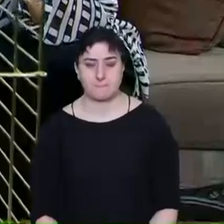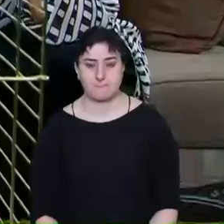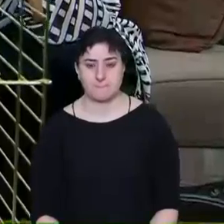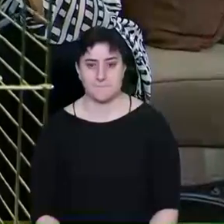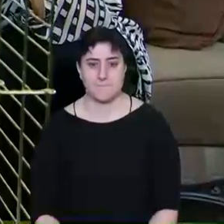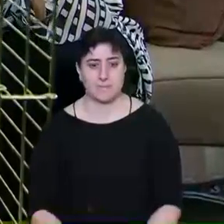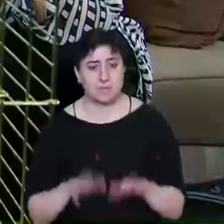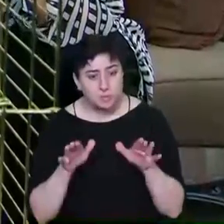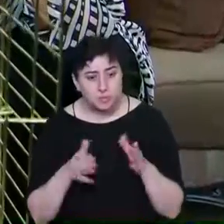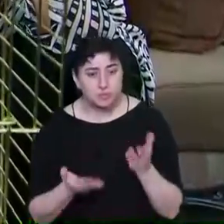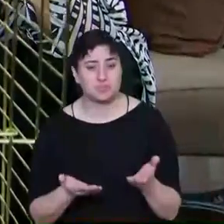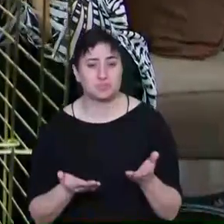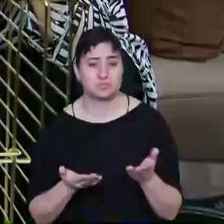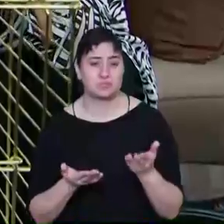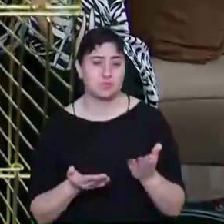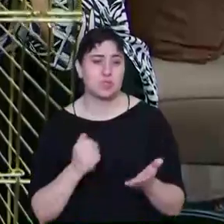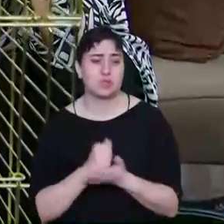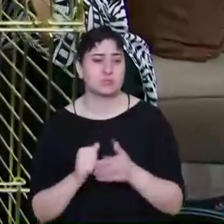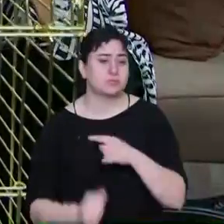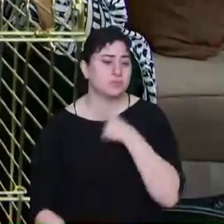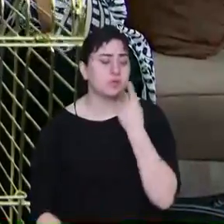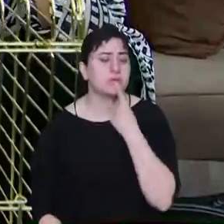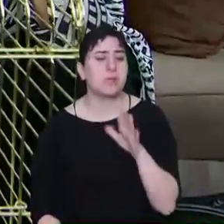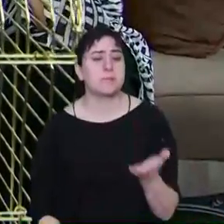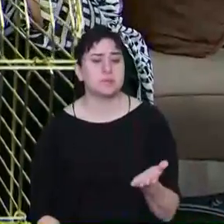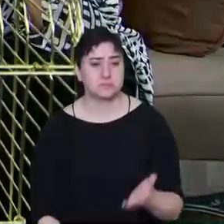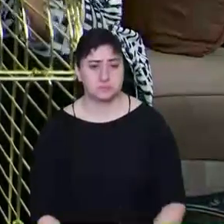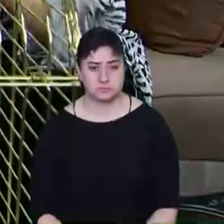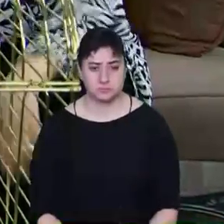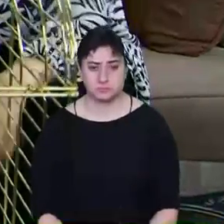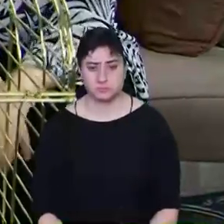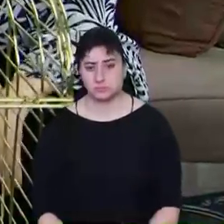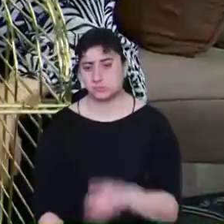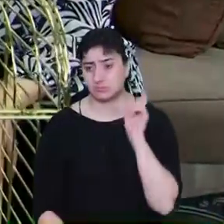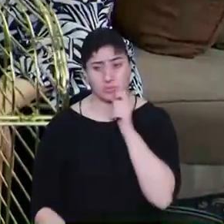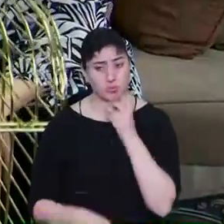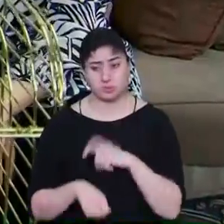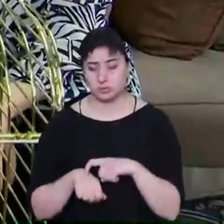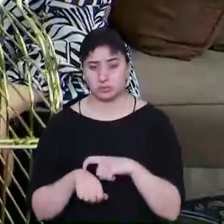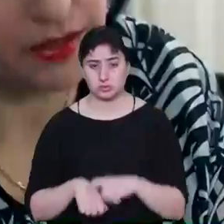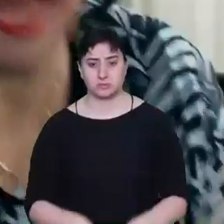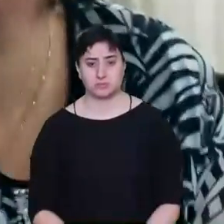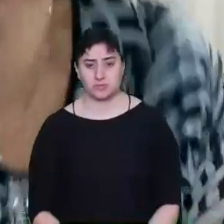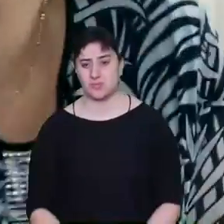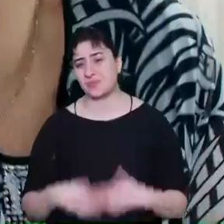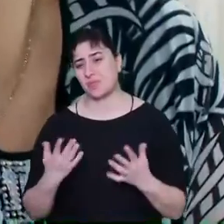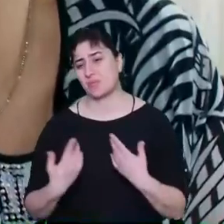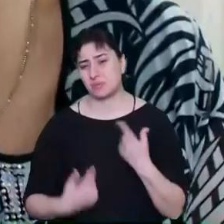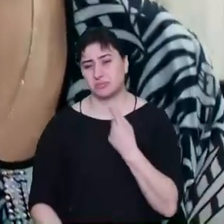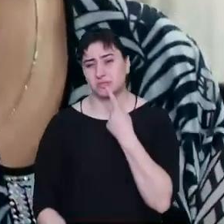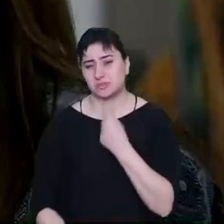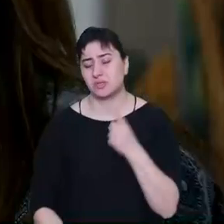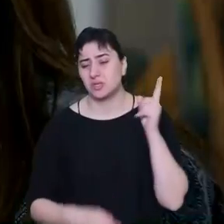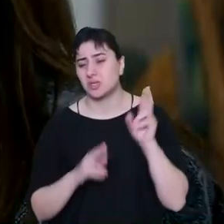Hadi koş be. Ay yok, bu hayvanın Trabzon falan dediği yok. Babişkom çok kızacak Almişkom. Ya bir şey diyeceğim